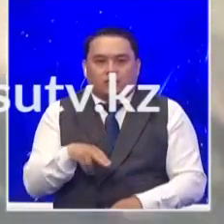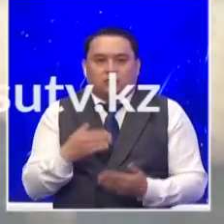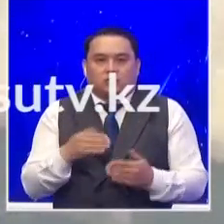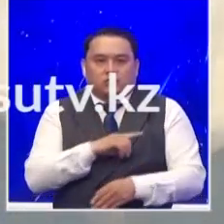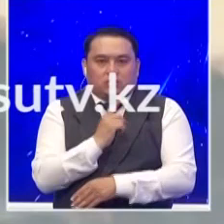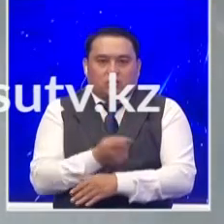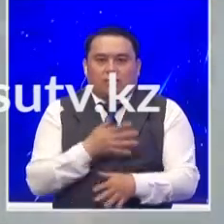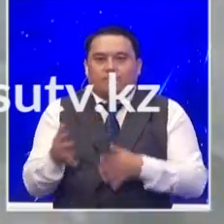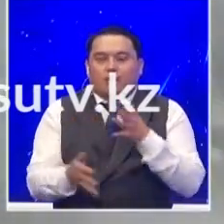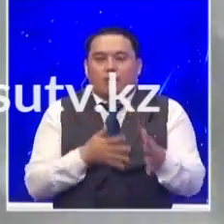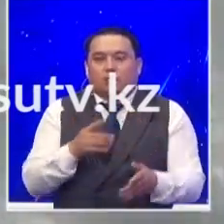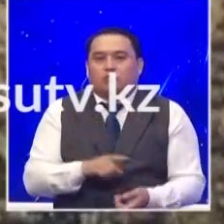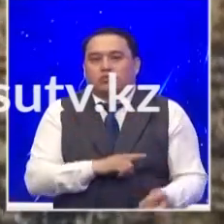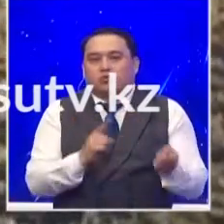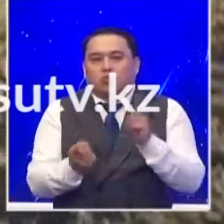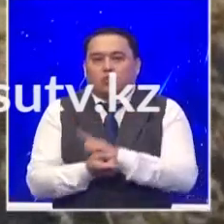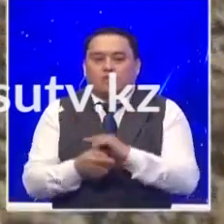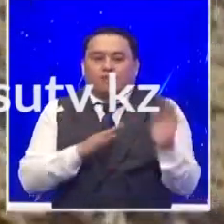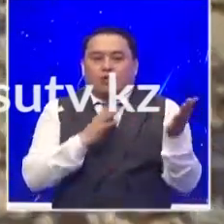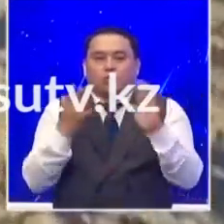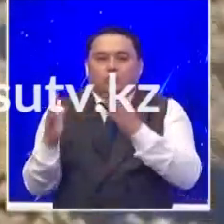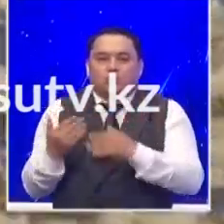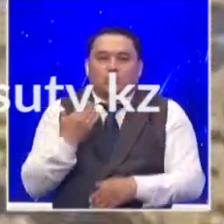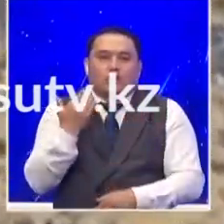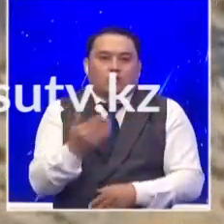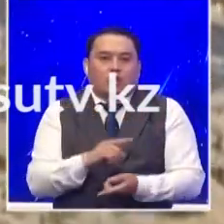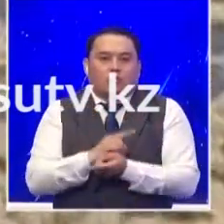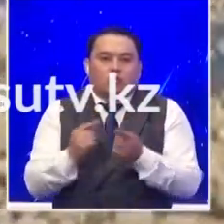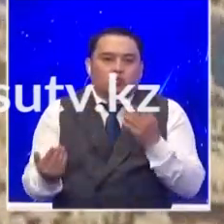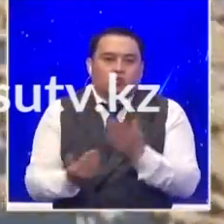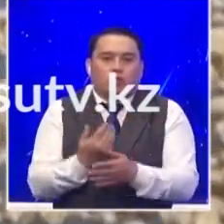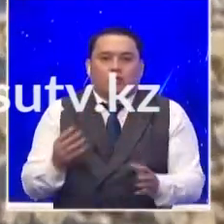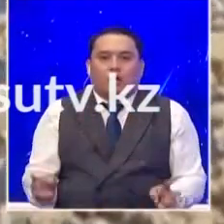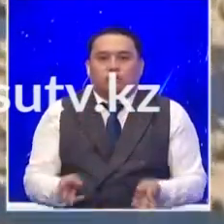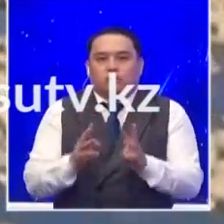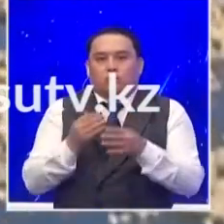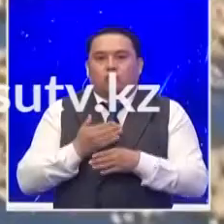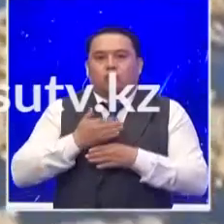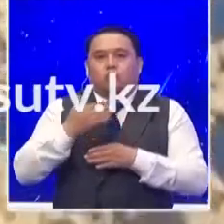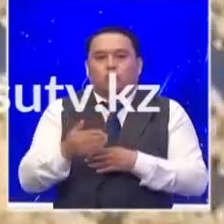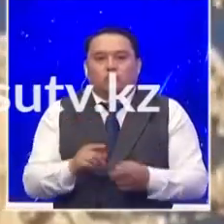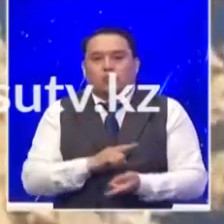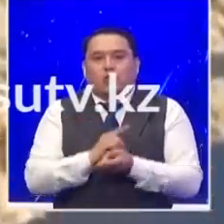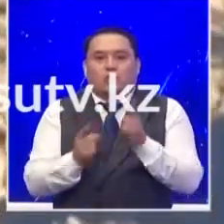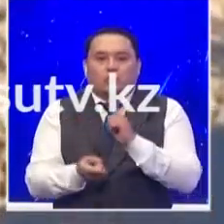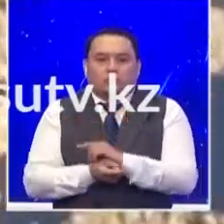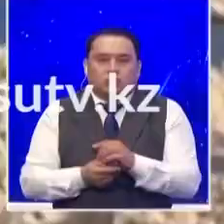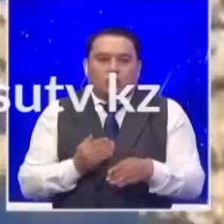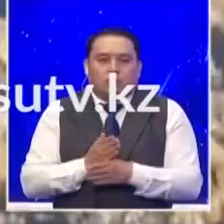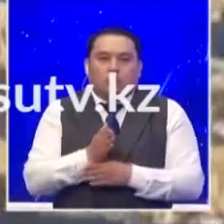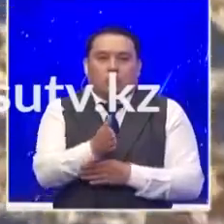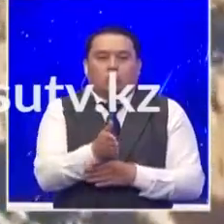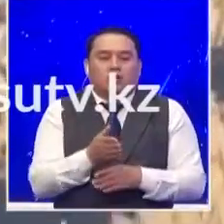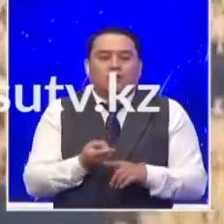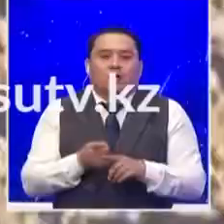Из-за сильного ветра огонь перенесся в лесной массив Таукум, образовав новый очаг. Позднее пожар перенесся в западной части дельты